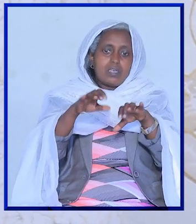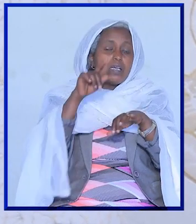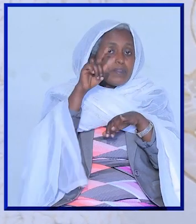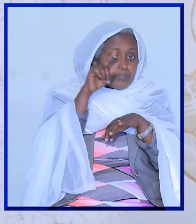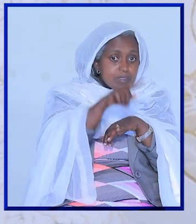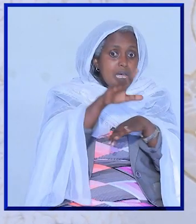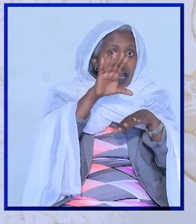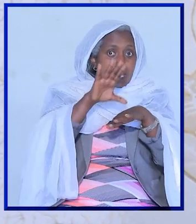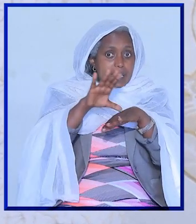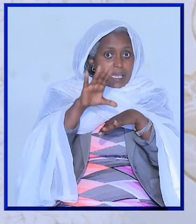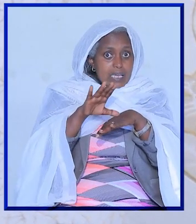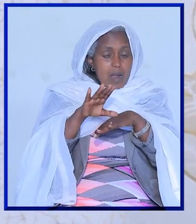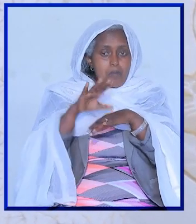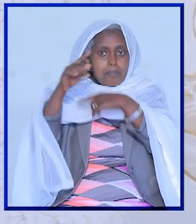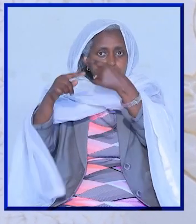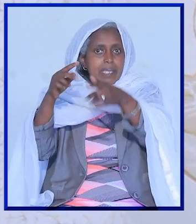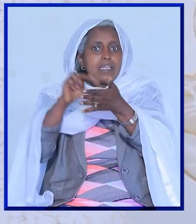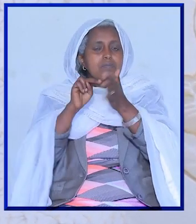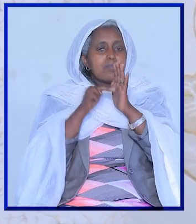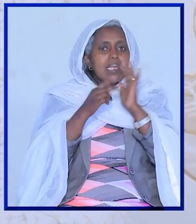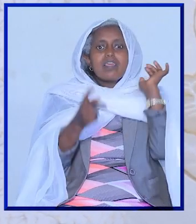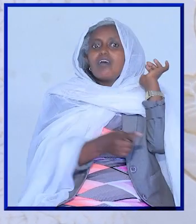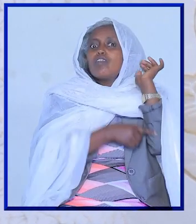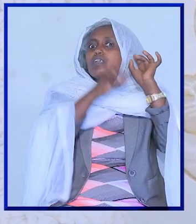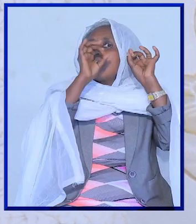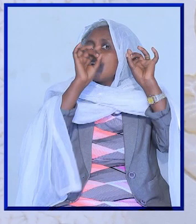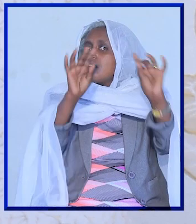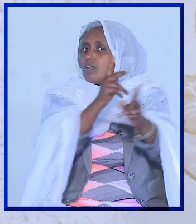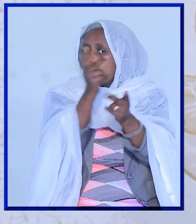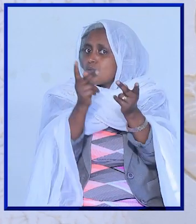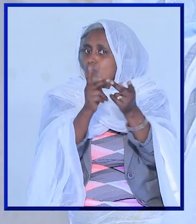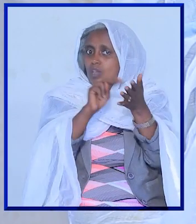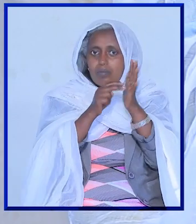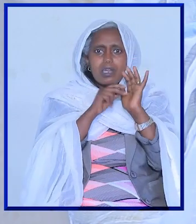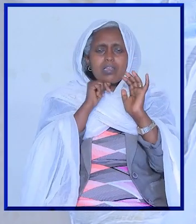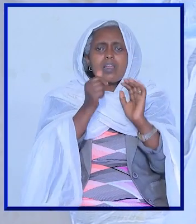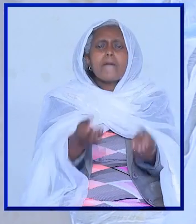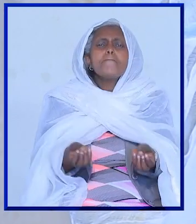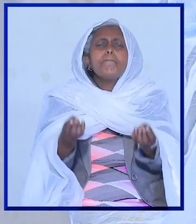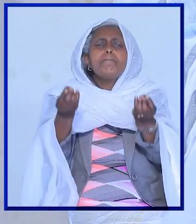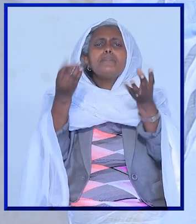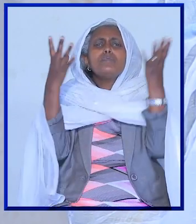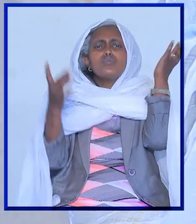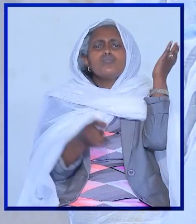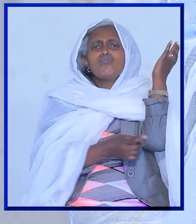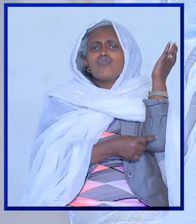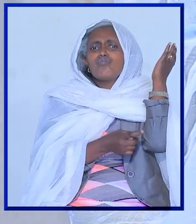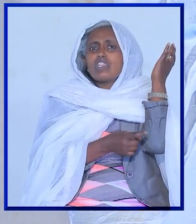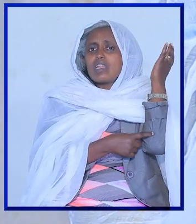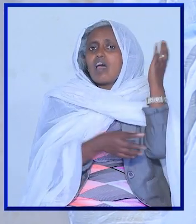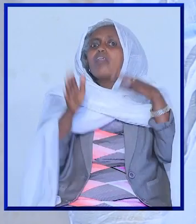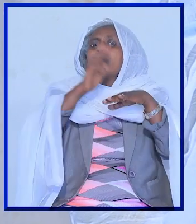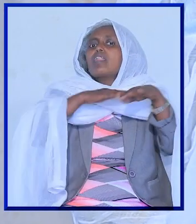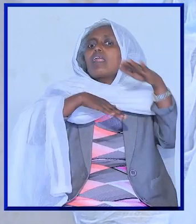እዛ ገዳም መሄድ ማለት ፈተና የሌለበት ቦታ አይደለም፣ እጥፍ ድርብ ሆኖ ፈተና